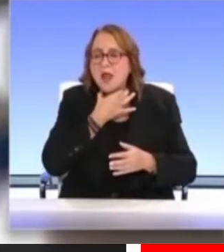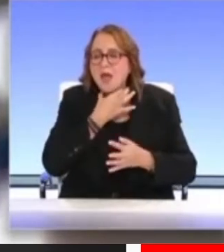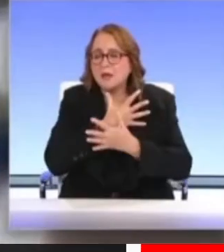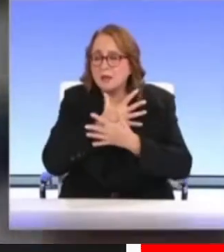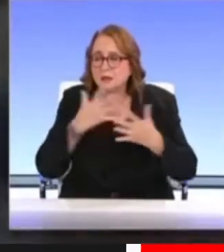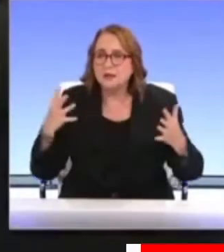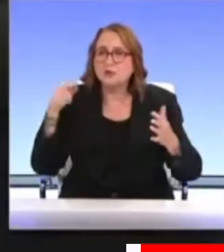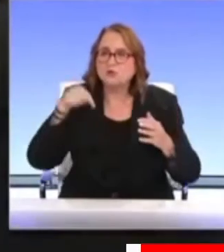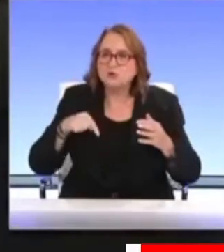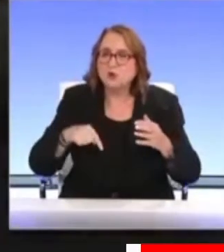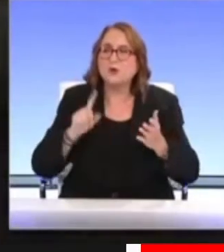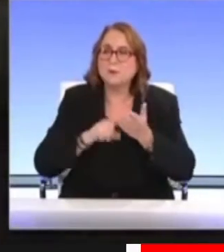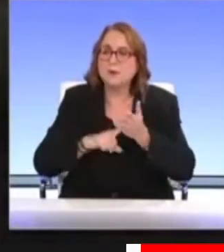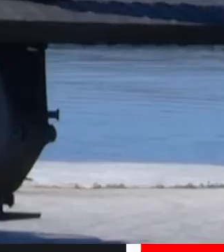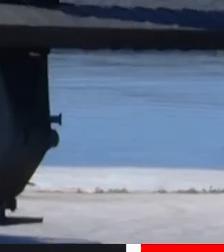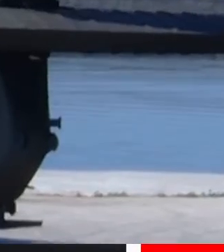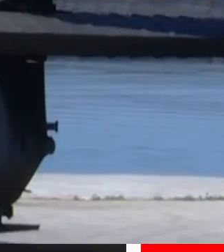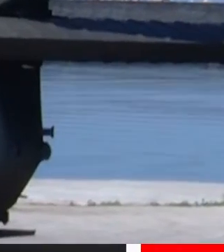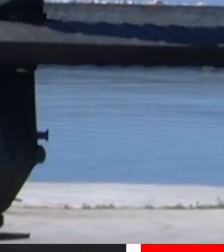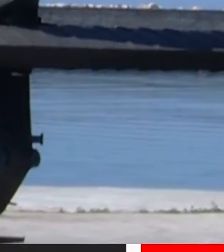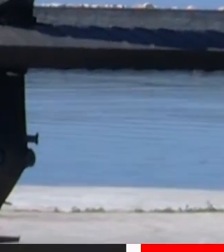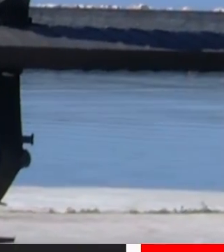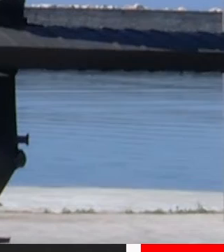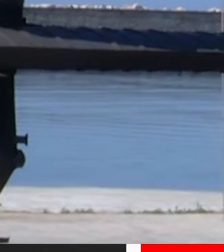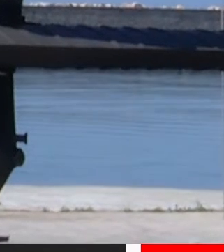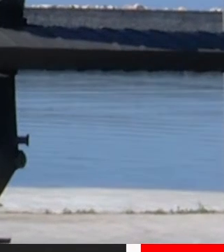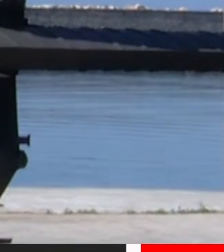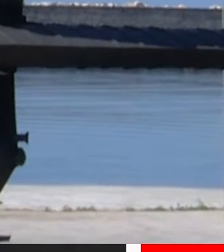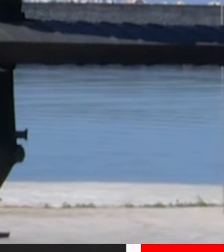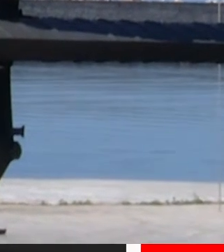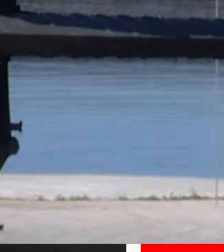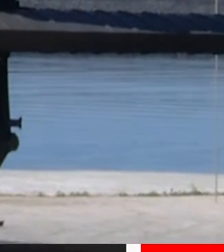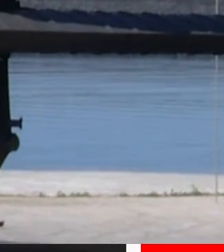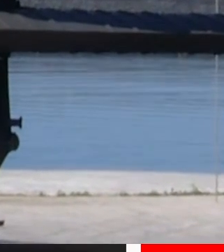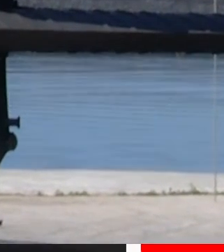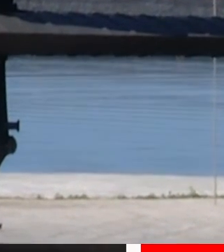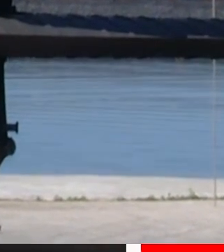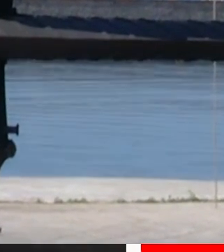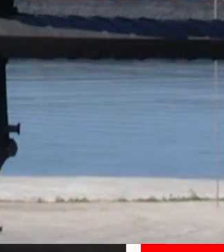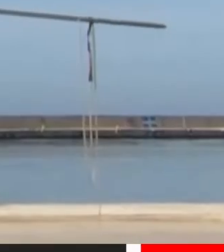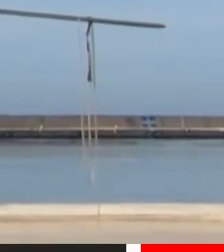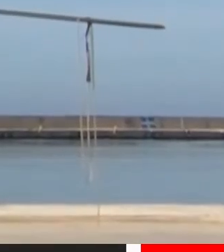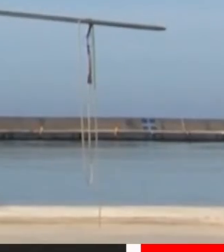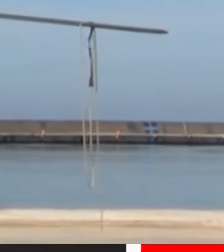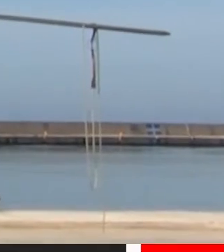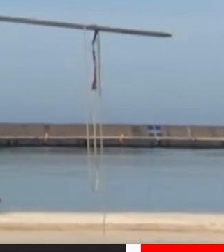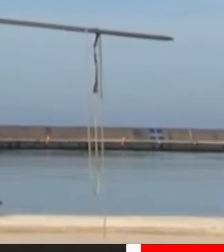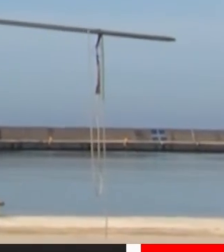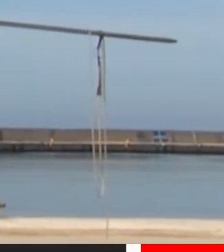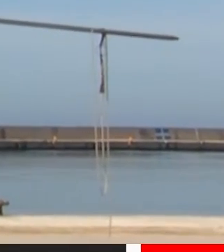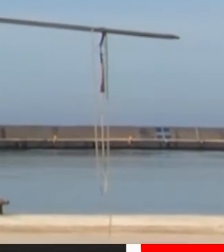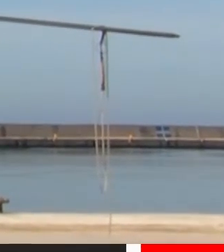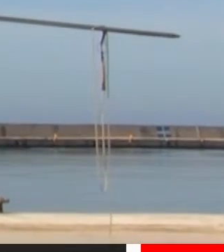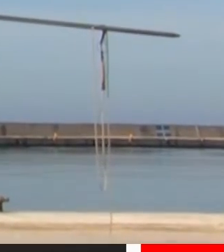και να ενισχύουμε αυτές τις προσπάθειες. Εν κατακλείδη, σύμφωνα με πληροφορίες, το στρατόπεδο Γιαννούλη στην Αλεξανδρούπολη προετοιμάζεται για να γίνει